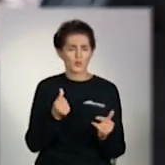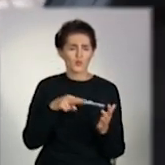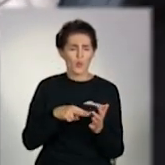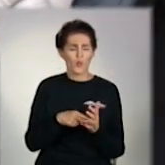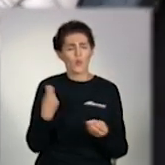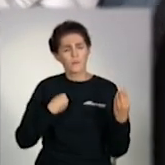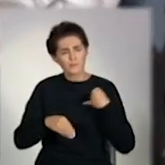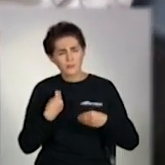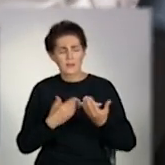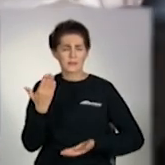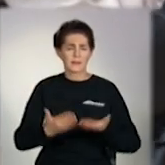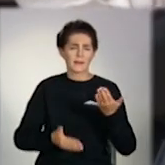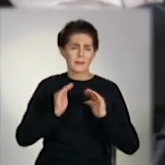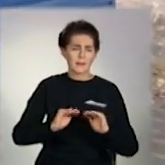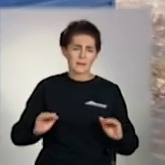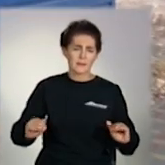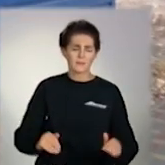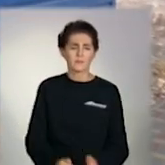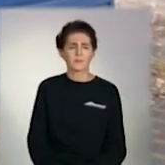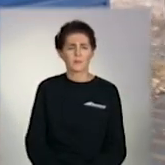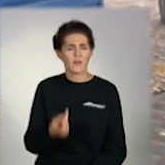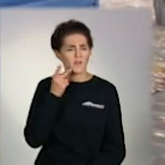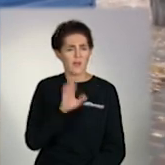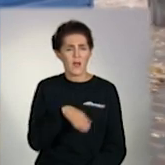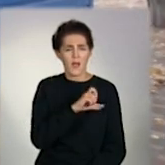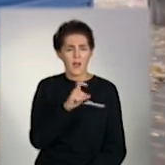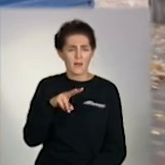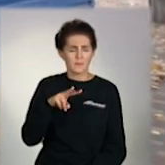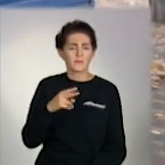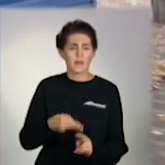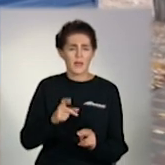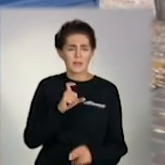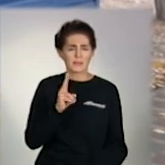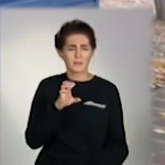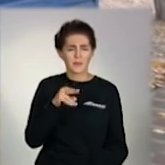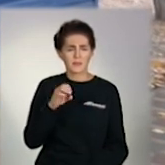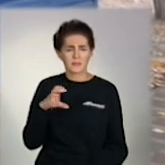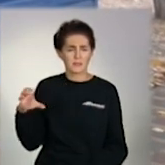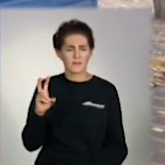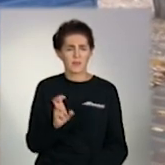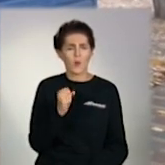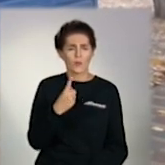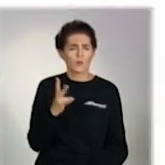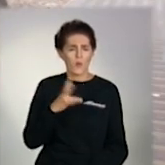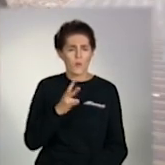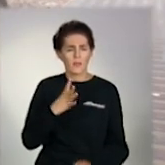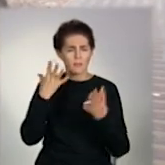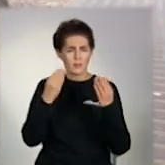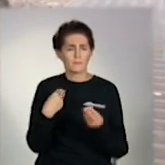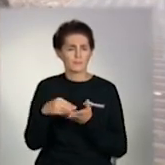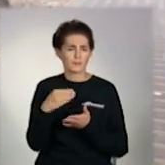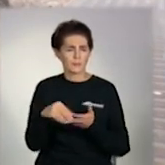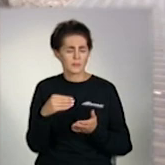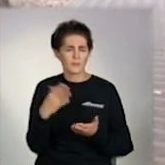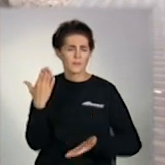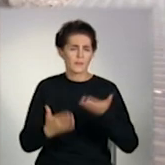одяг собі або дітям. В Аліекспресі завжди висвічується 11 ноября, да, это не день шопінгу, точно, да. Наверное, что-то